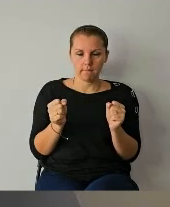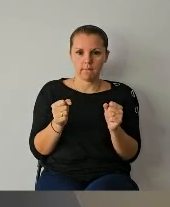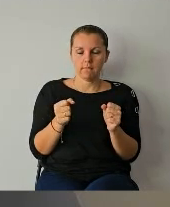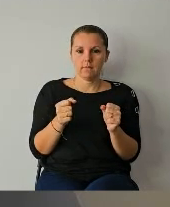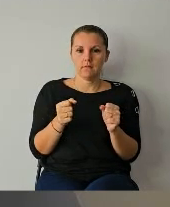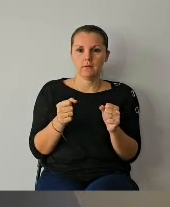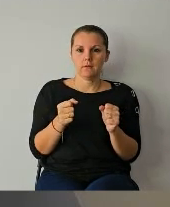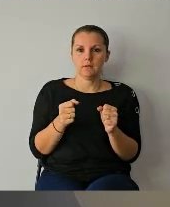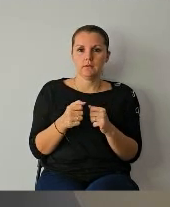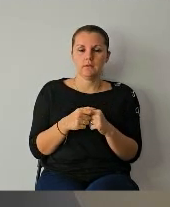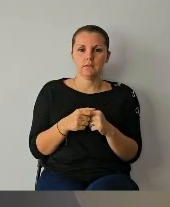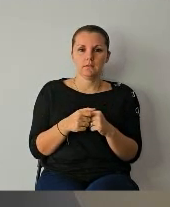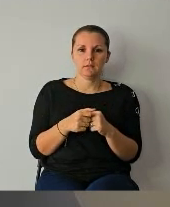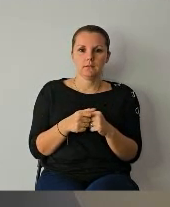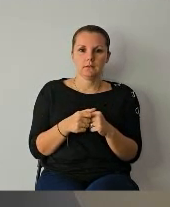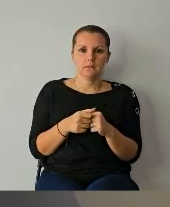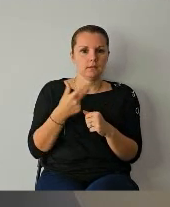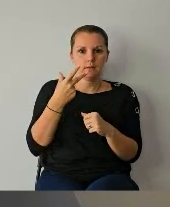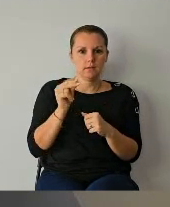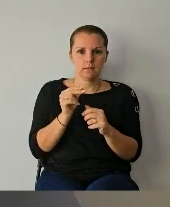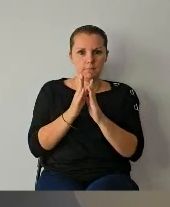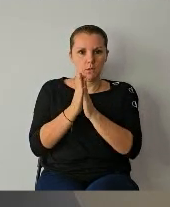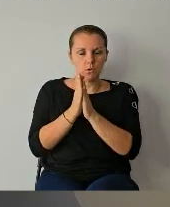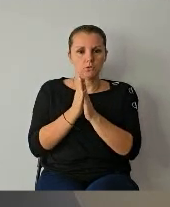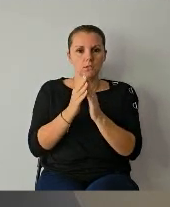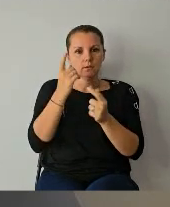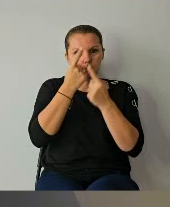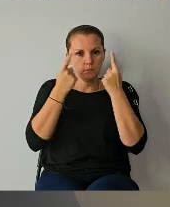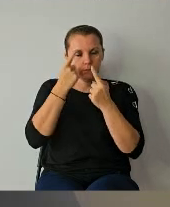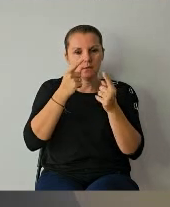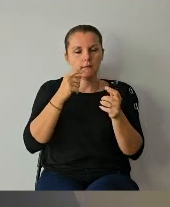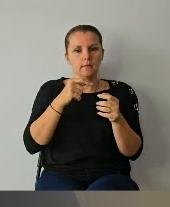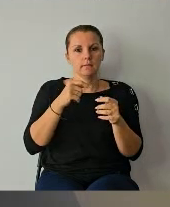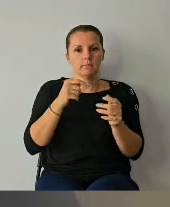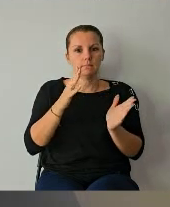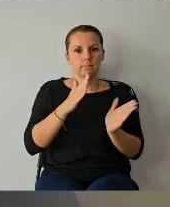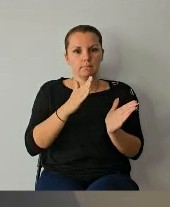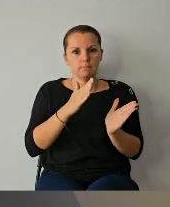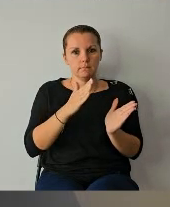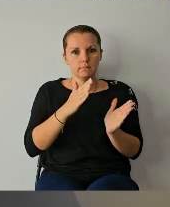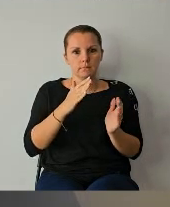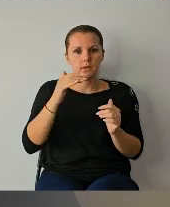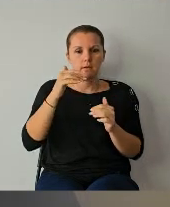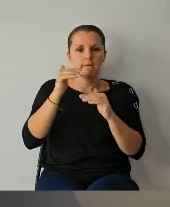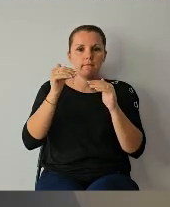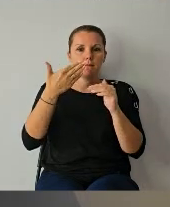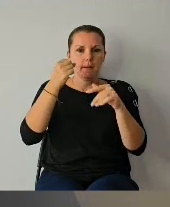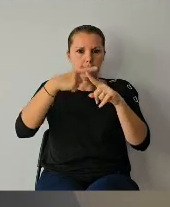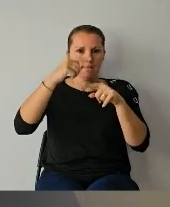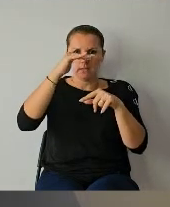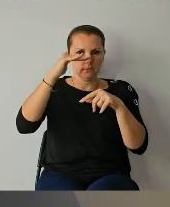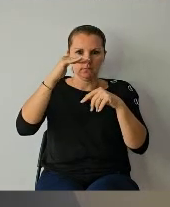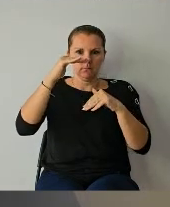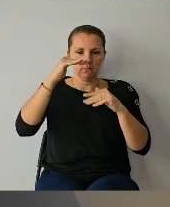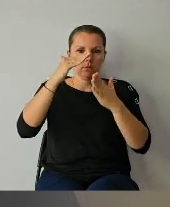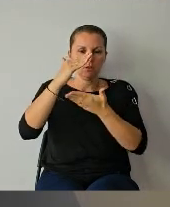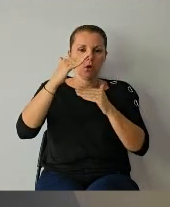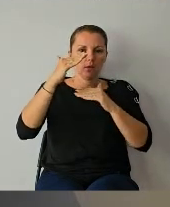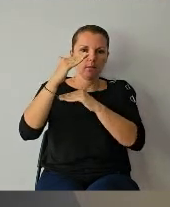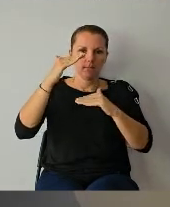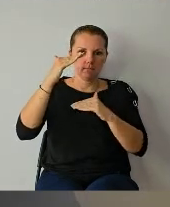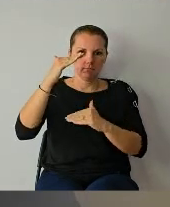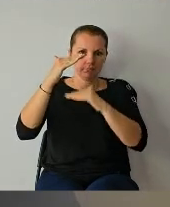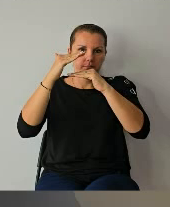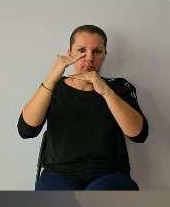o jakby podniesienie, zastanowienie się na podniesieniu tej drugiej, tej wyższej kwoty, tylko